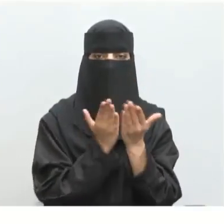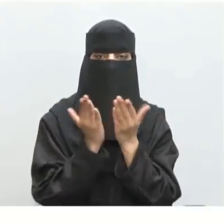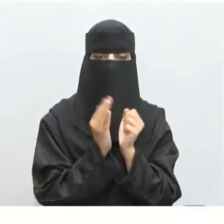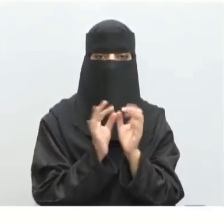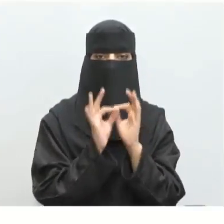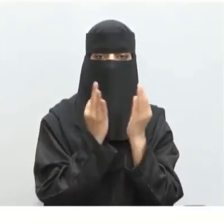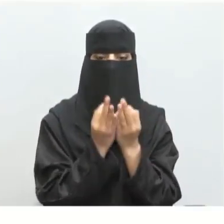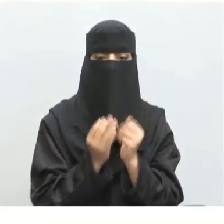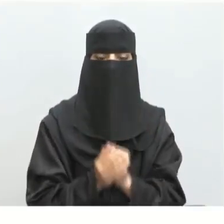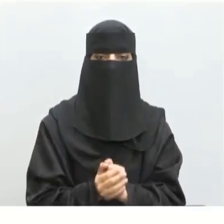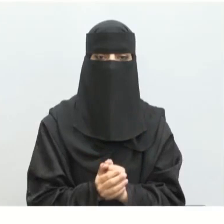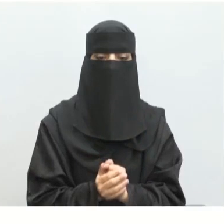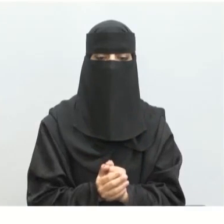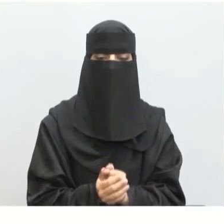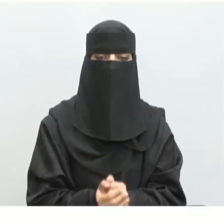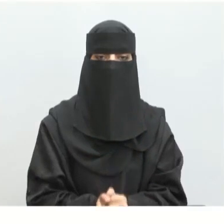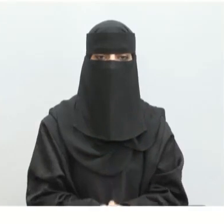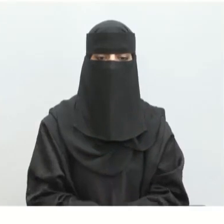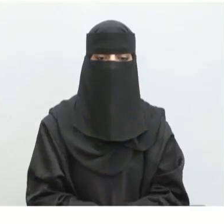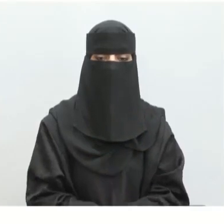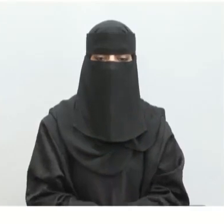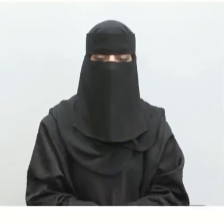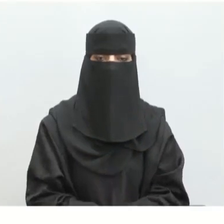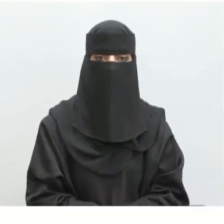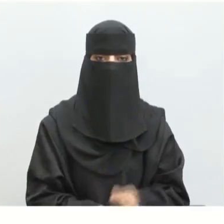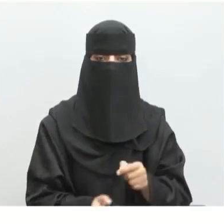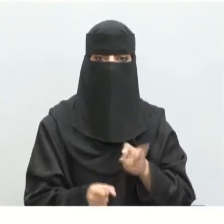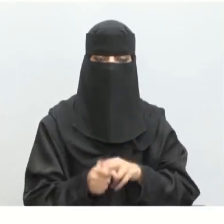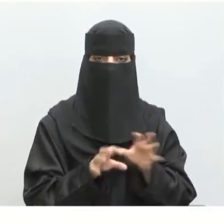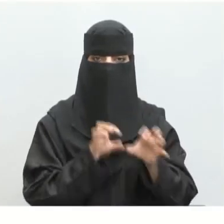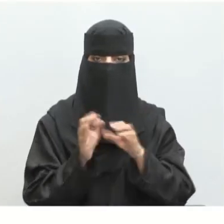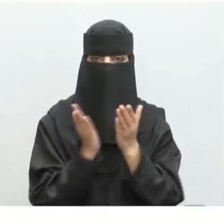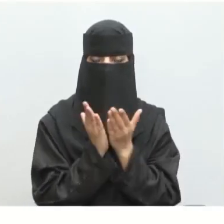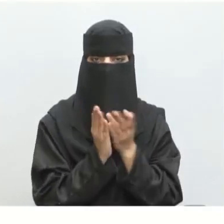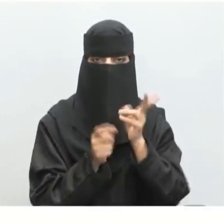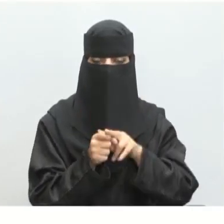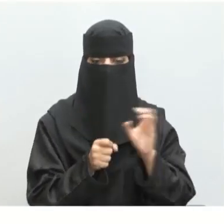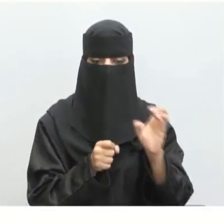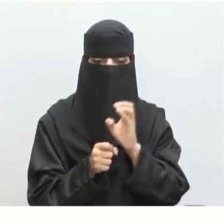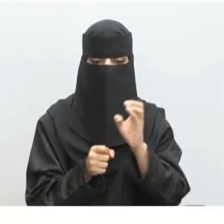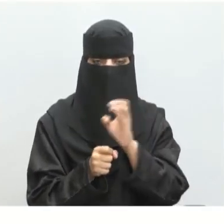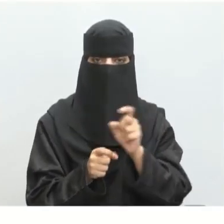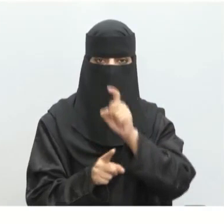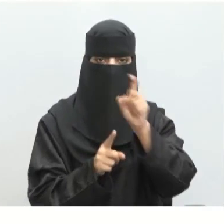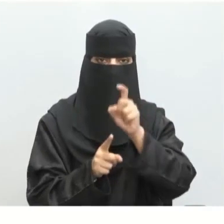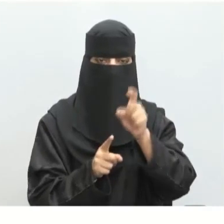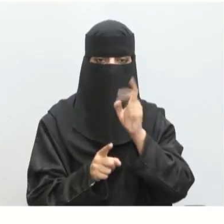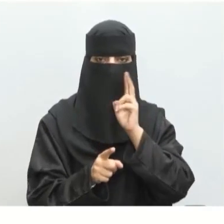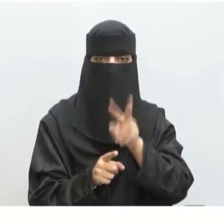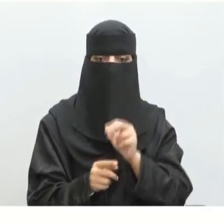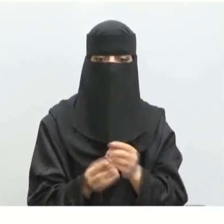الدراسات الاجتماعيه نراجع درسنا السابق ونجيب على السؤال